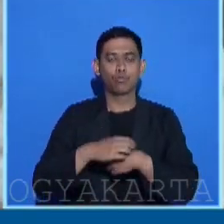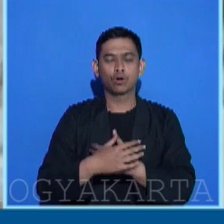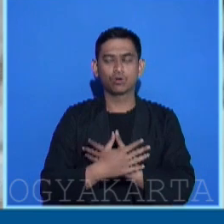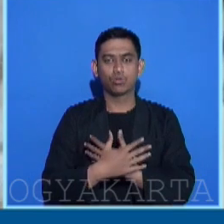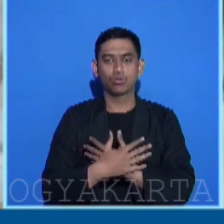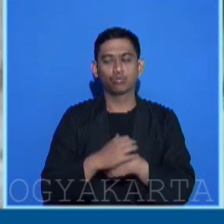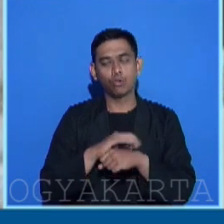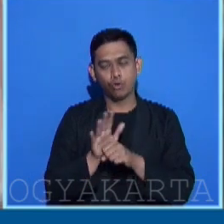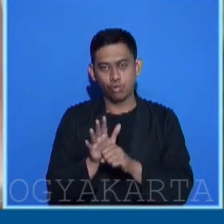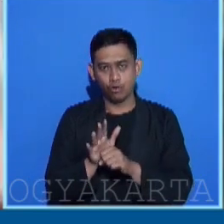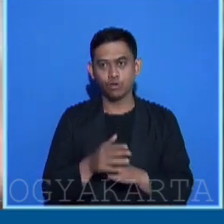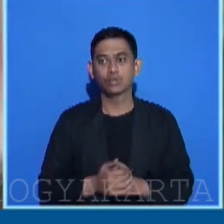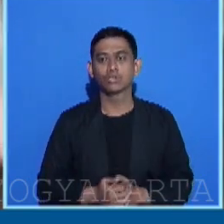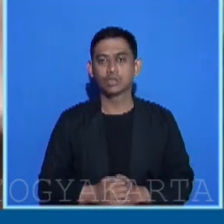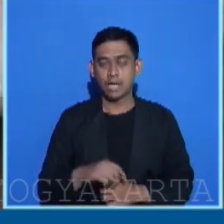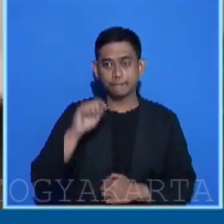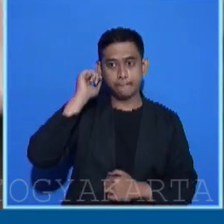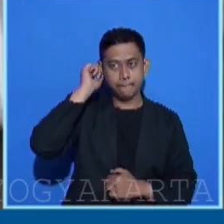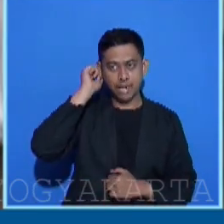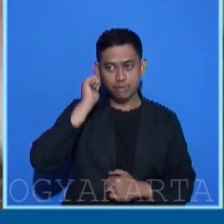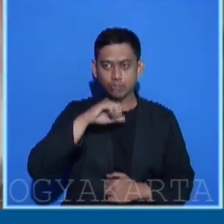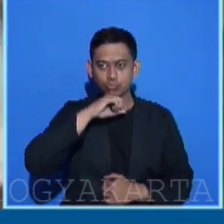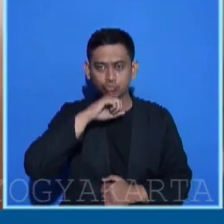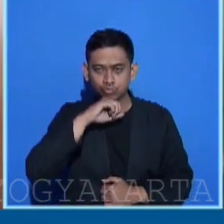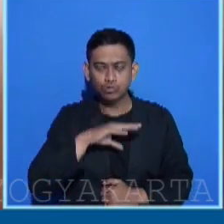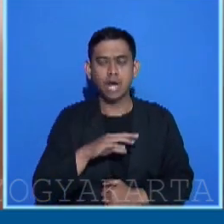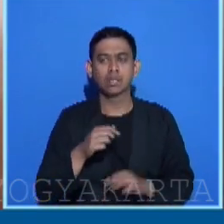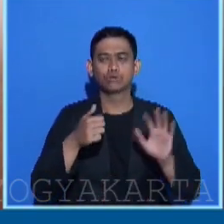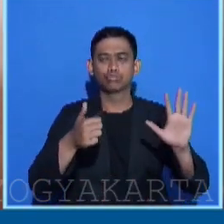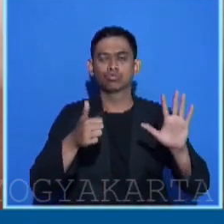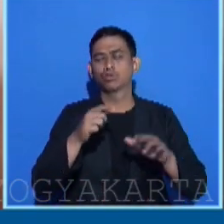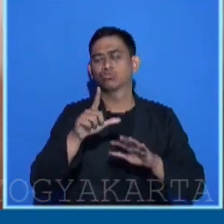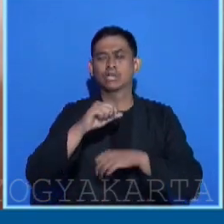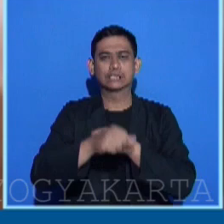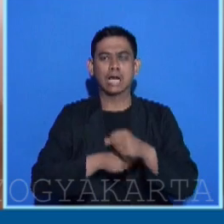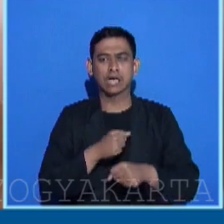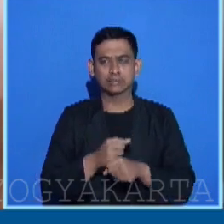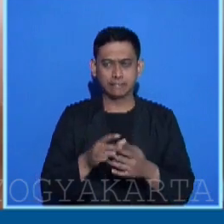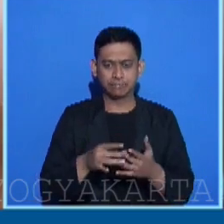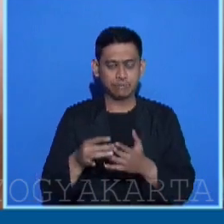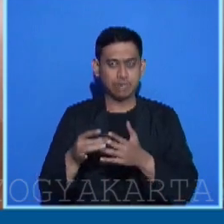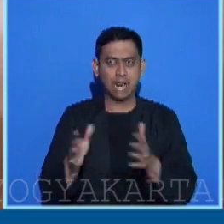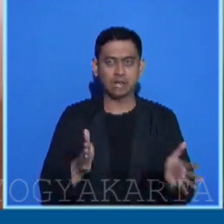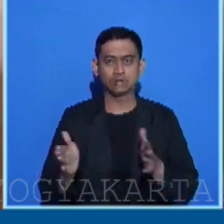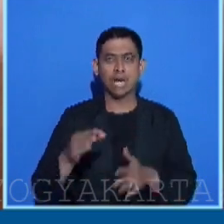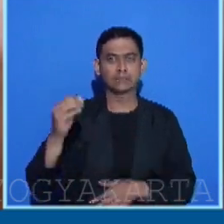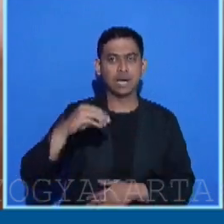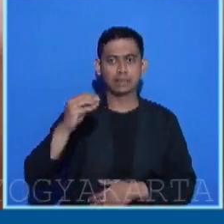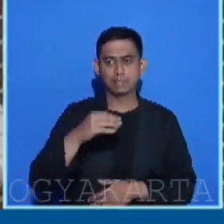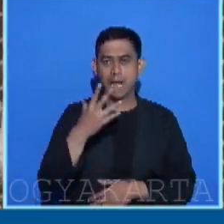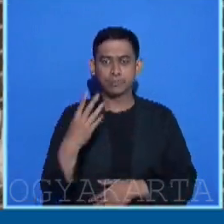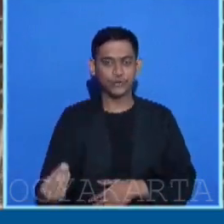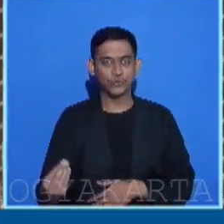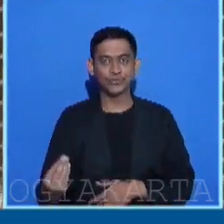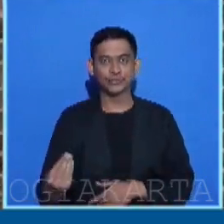Progo. Wanita ingkang yuswanipun sampun 77 taun menika langkung milih ngingah ayam buras utawi bukan ras ingkang